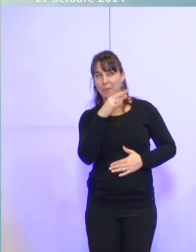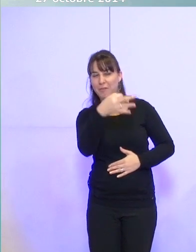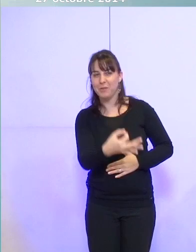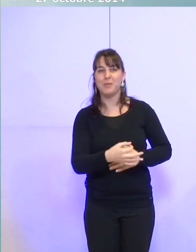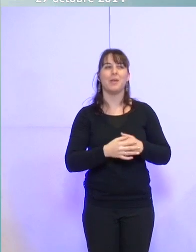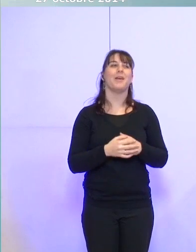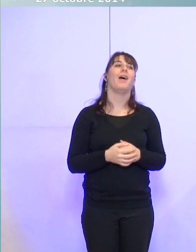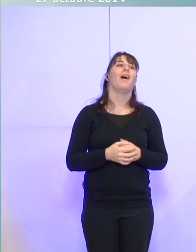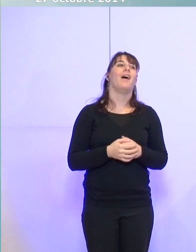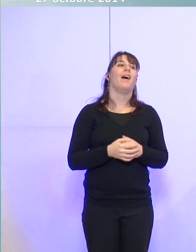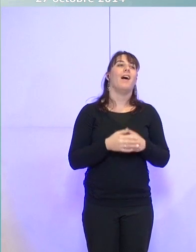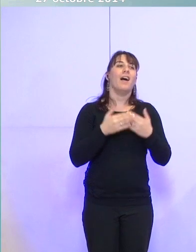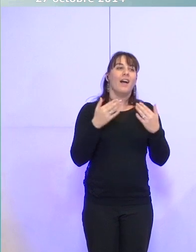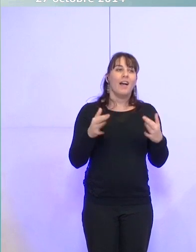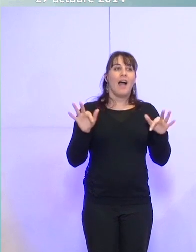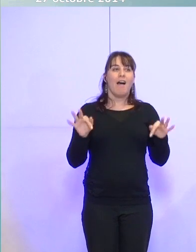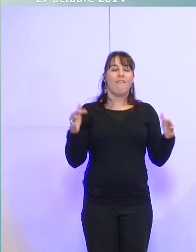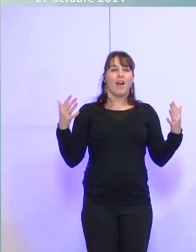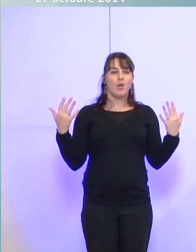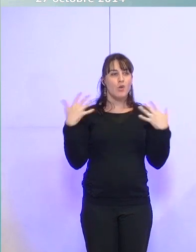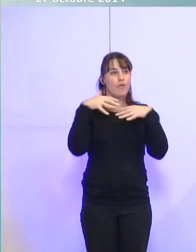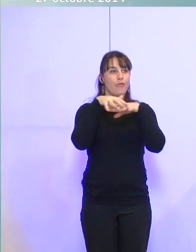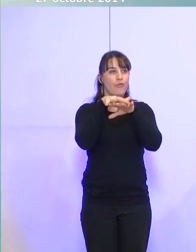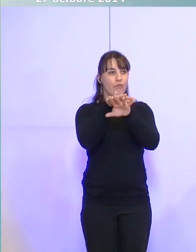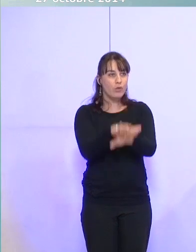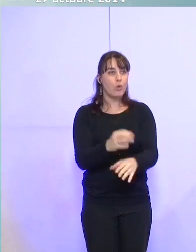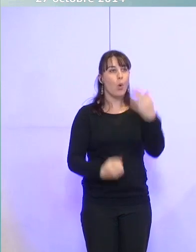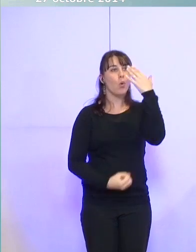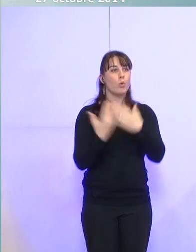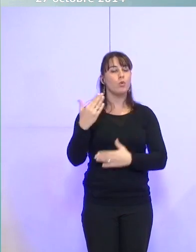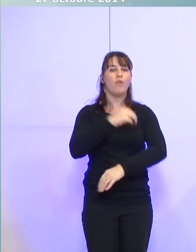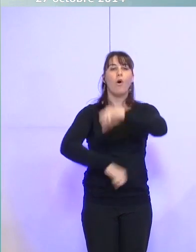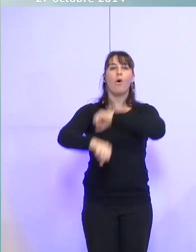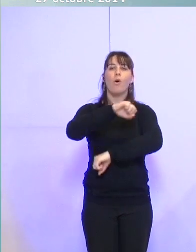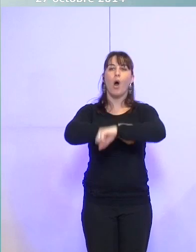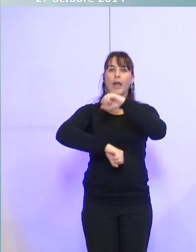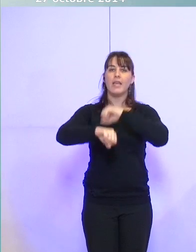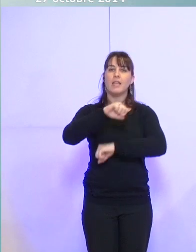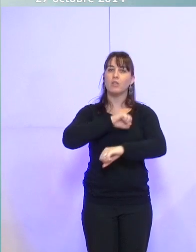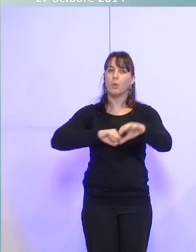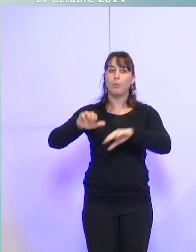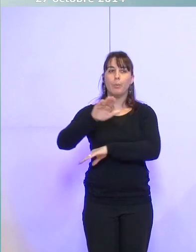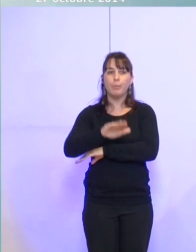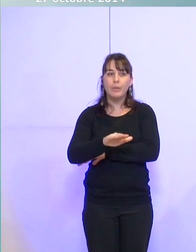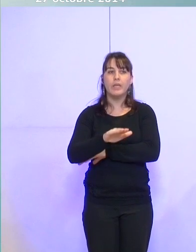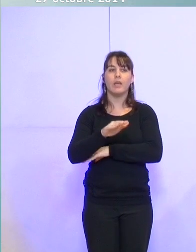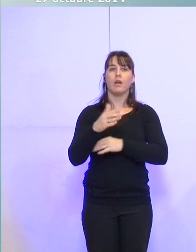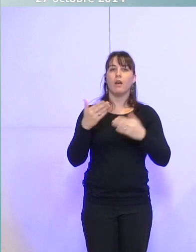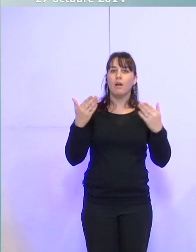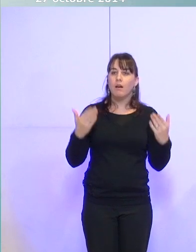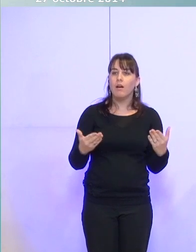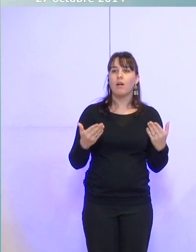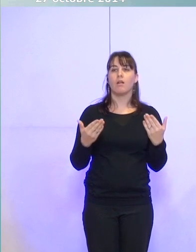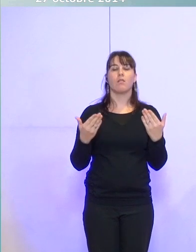crois que la fusion... et le nouveau mode d'organisation sur l'ensemble du